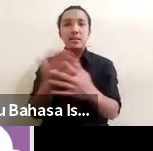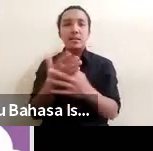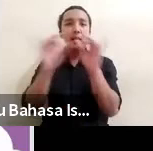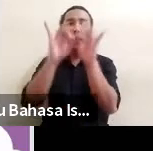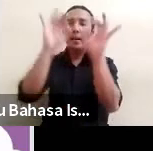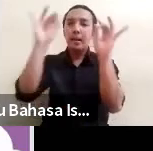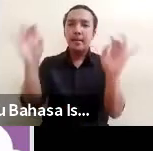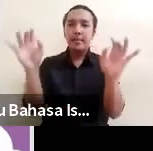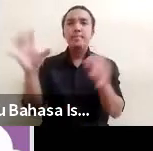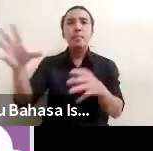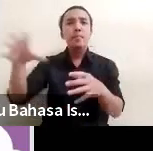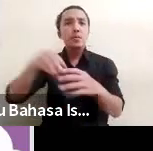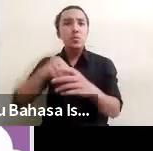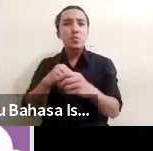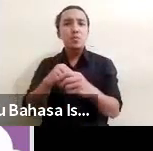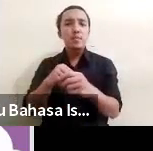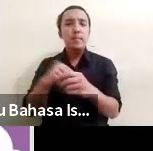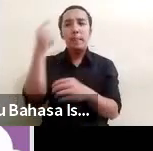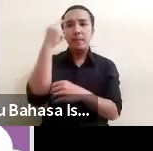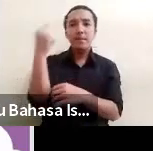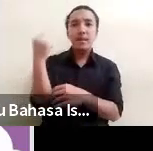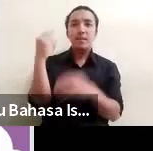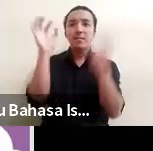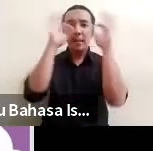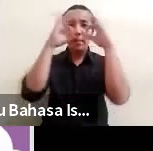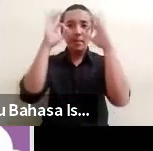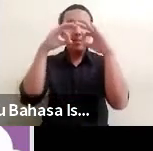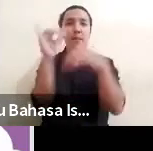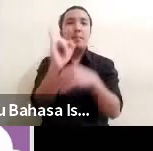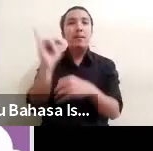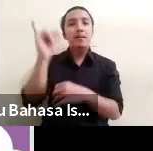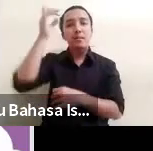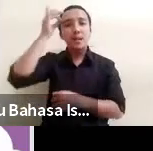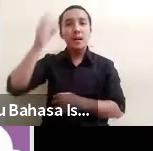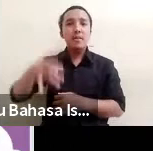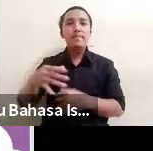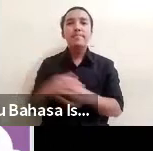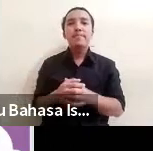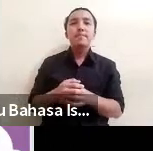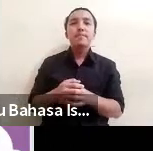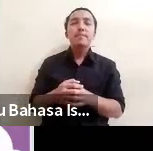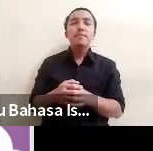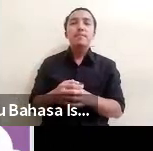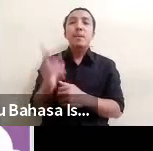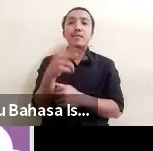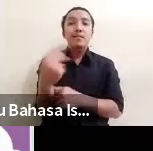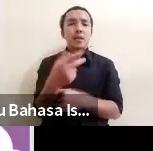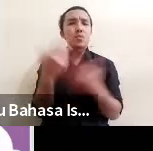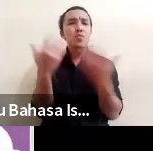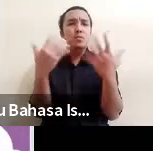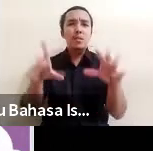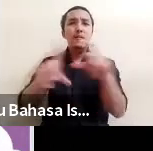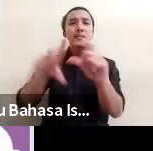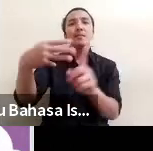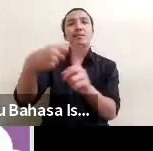kepada pemerintah kecamatan dan desa. Jadi begitu kita mencanangkan, mendeklarasikan, kemudian kita